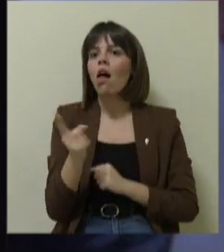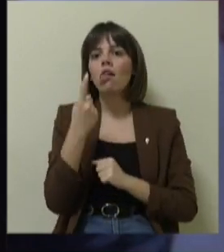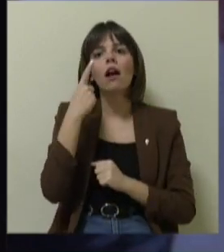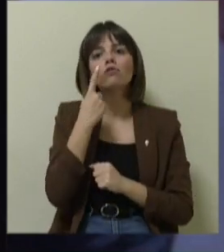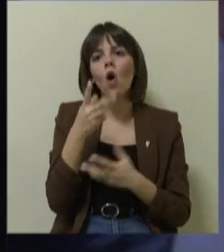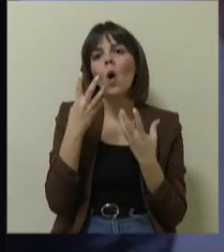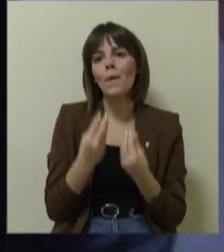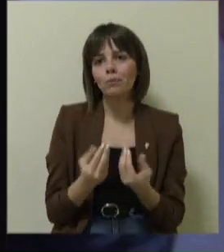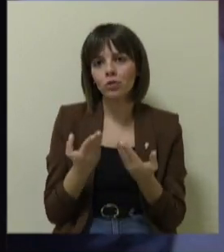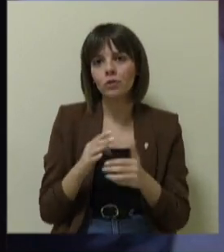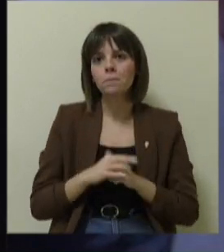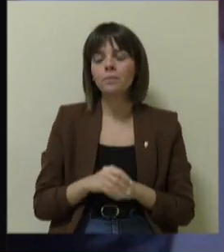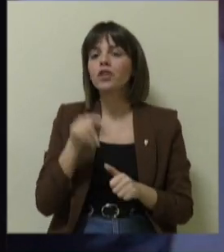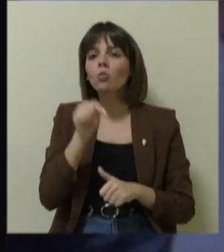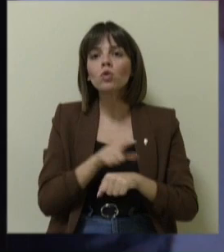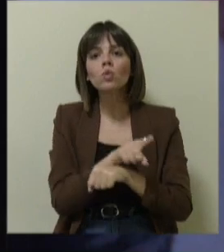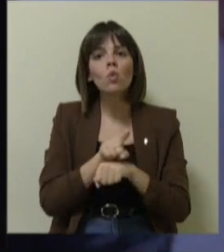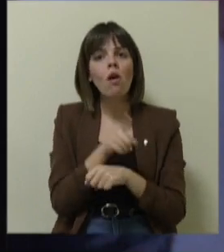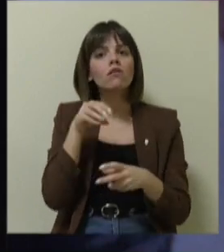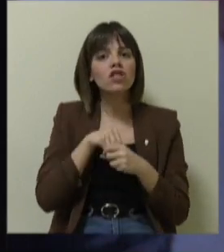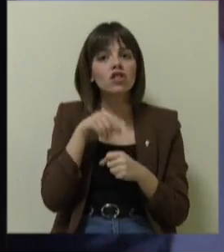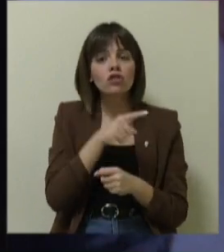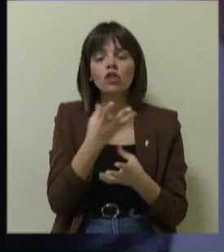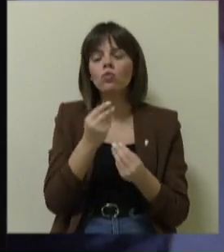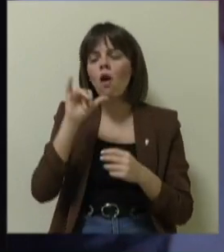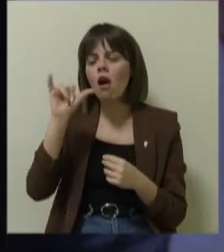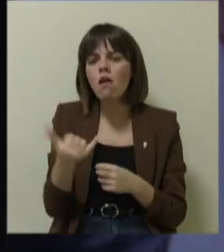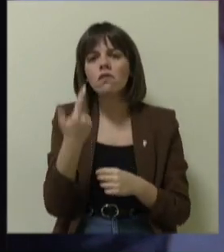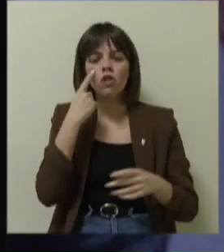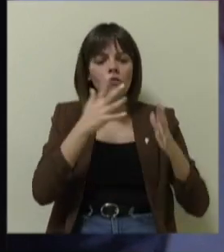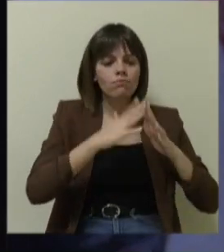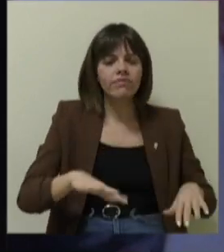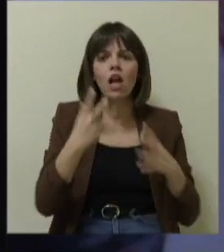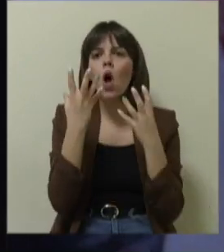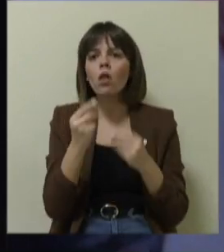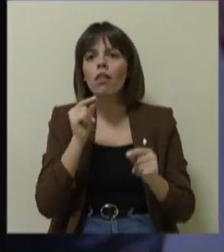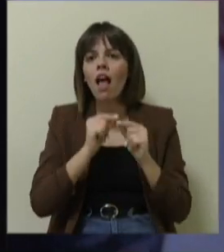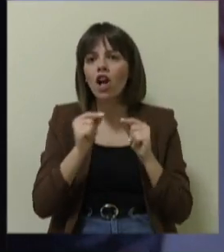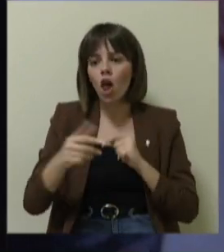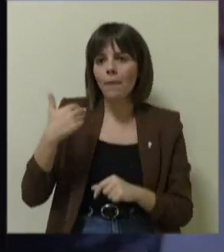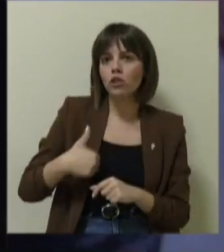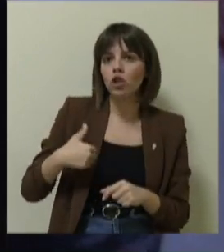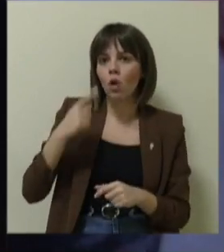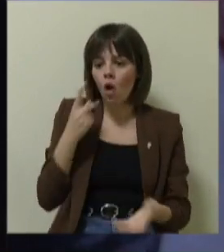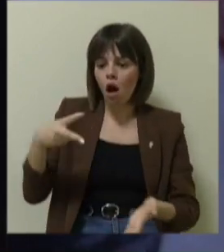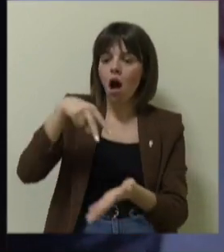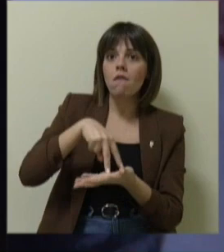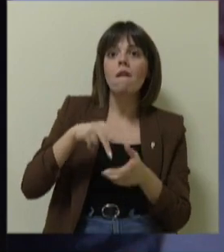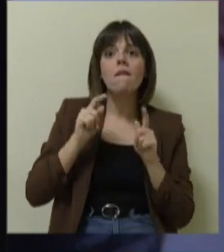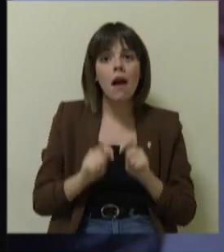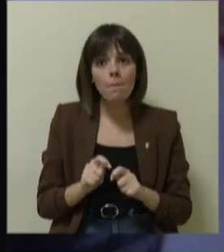hale gelmiştir. Bu süreçte çok ağır bir tahribat yaşayan ekonomi kurumlarını ayağa